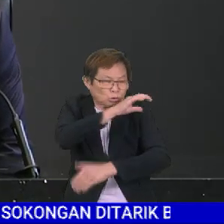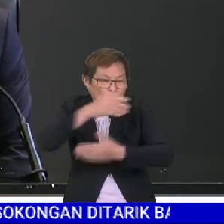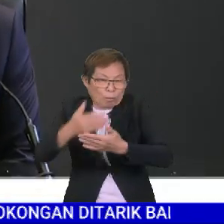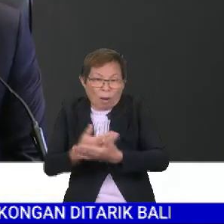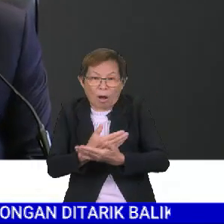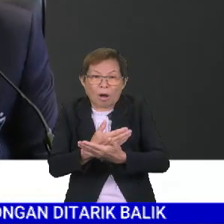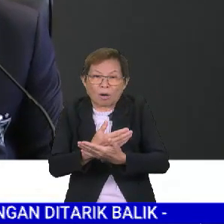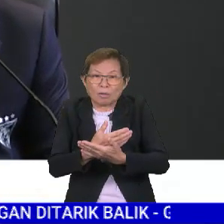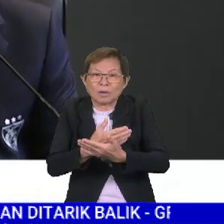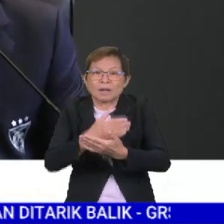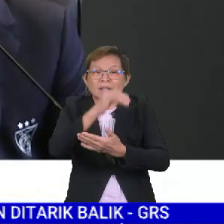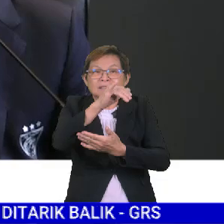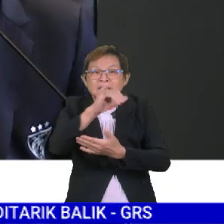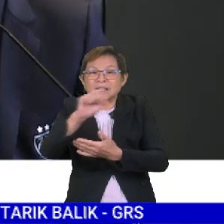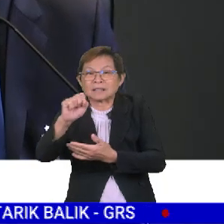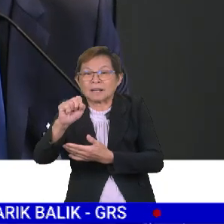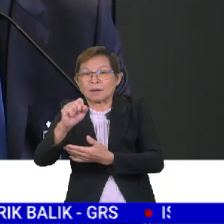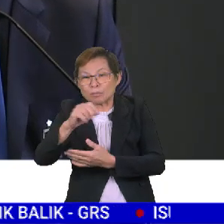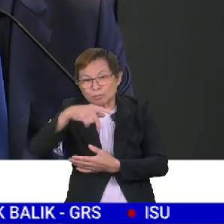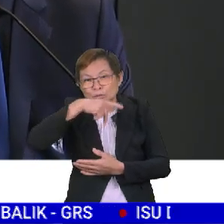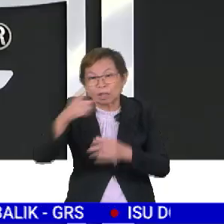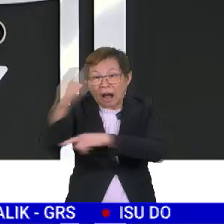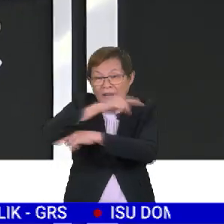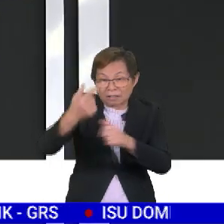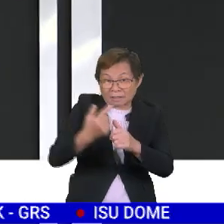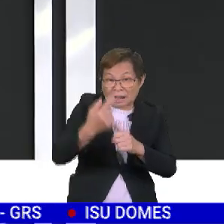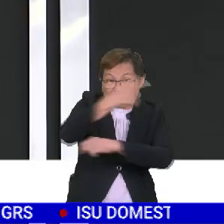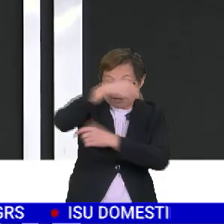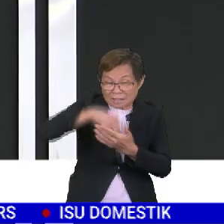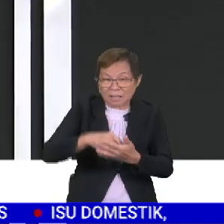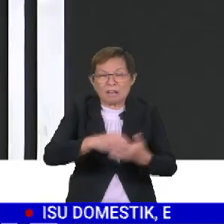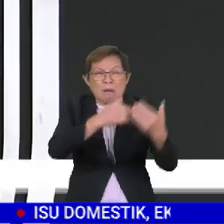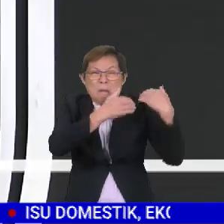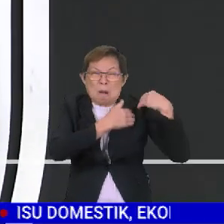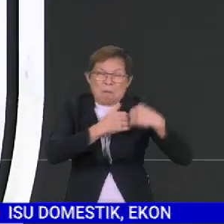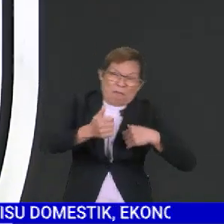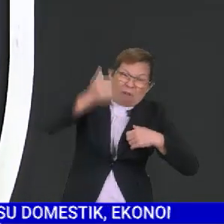Stadium Sultan Ibrahim Iskandar Puteri hari ini. Tugas pertamanya adalah menentukan